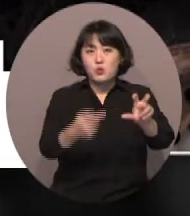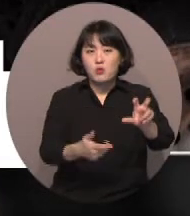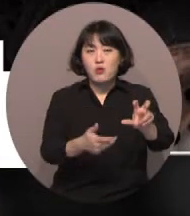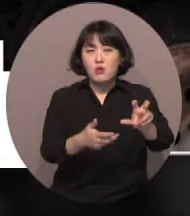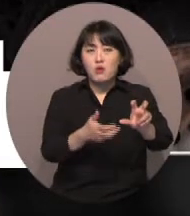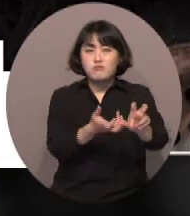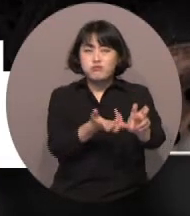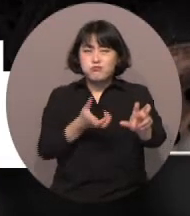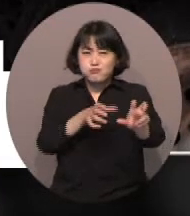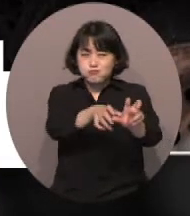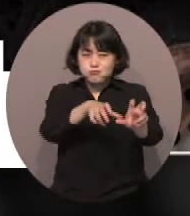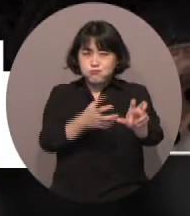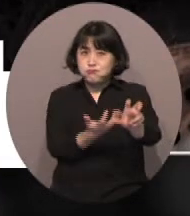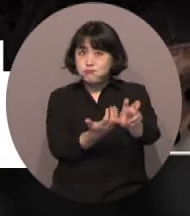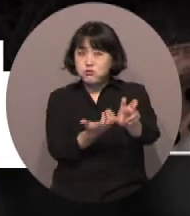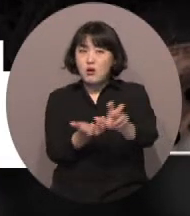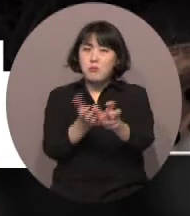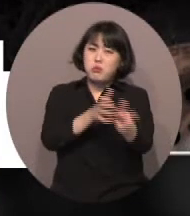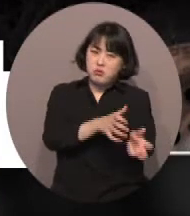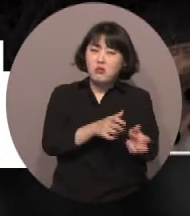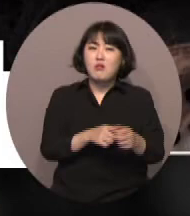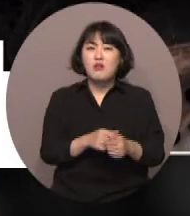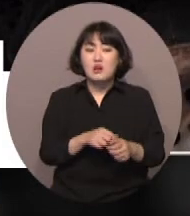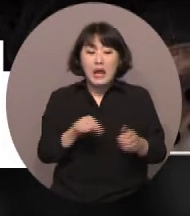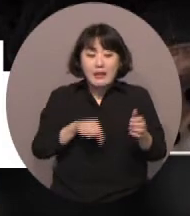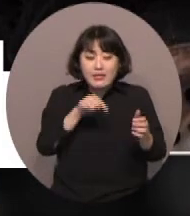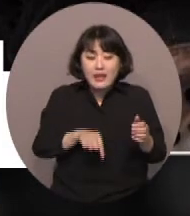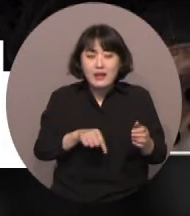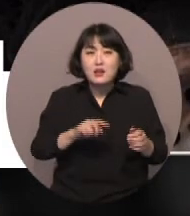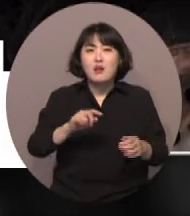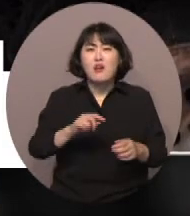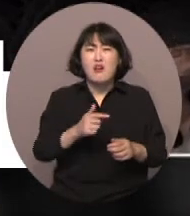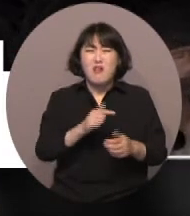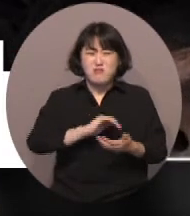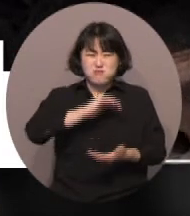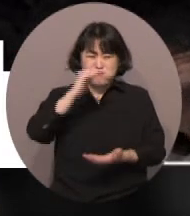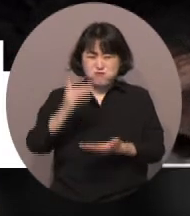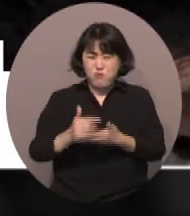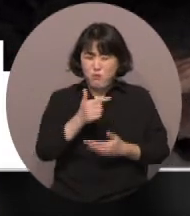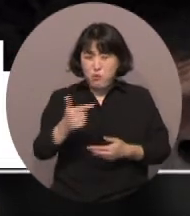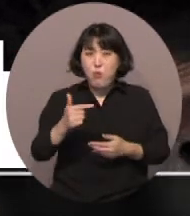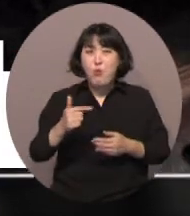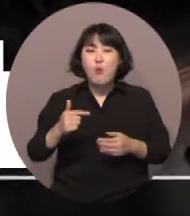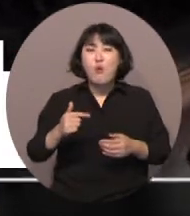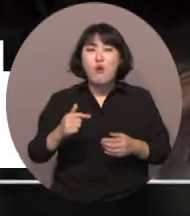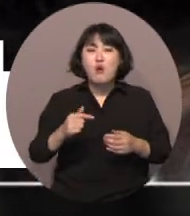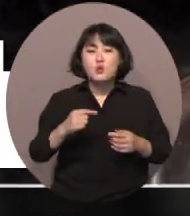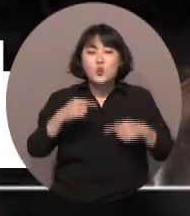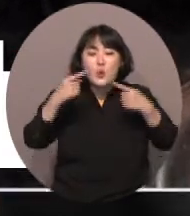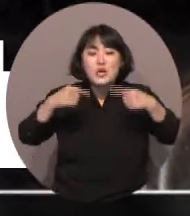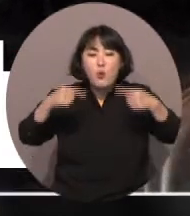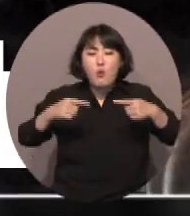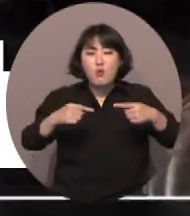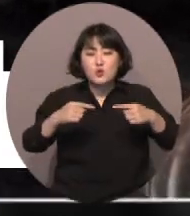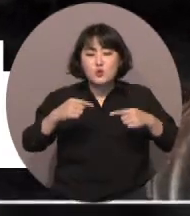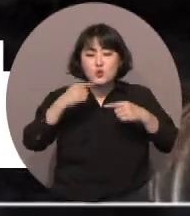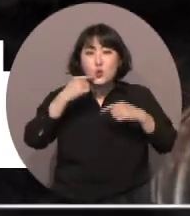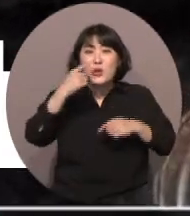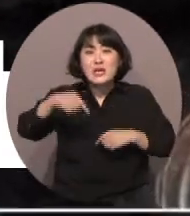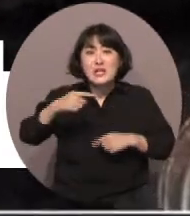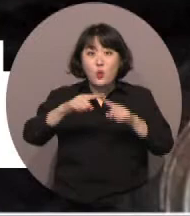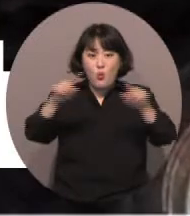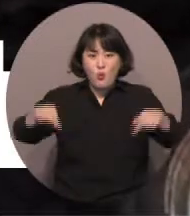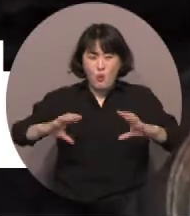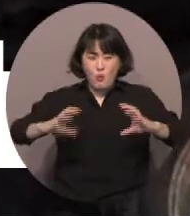넘어지는 사고가났습니다이 사고로 차량에 실려있던 700kg 상당의 종이로리 도로로 떨어져 뒤따르던